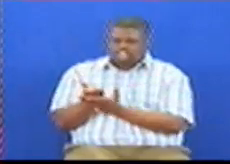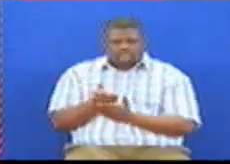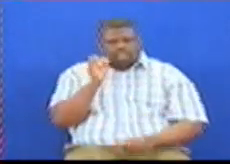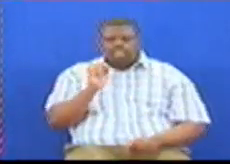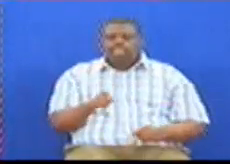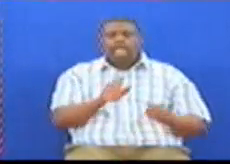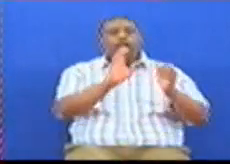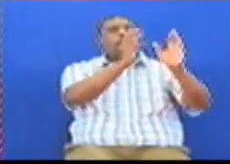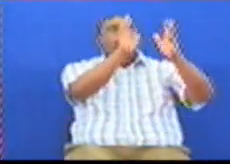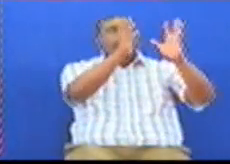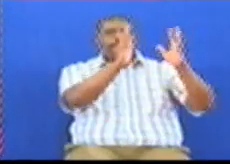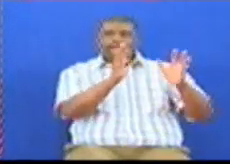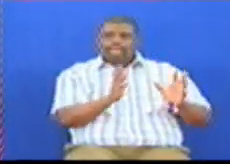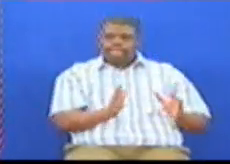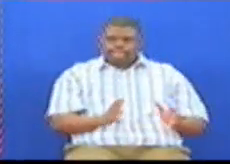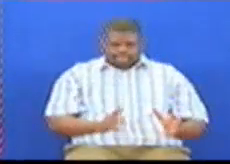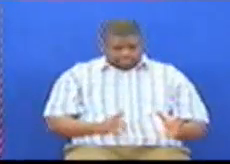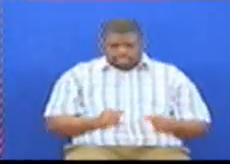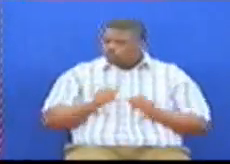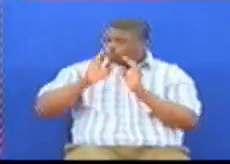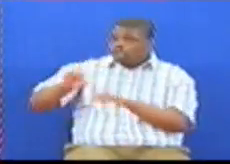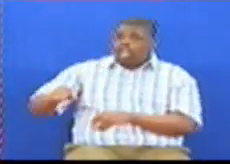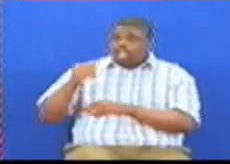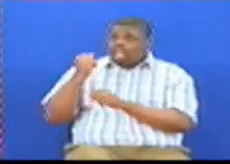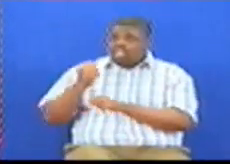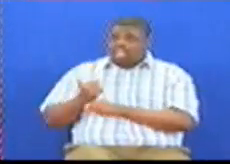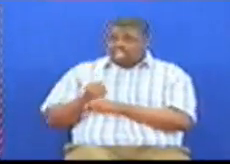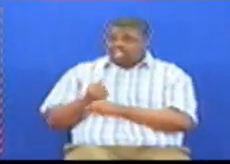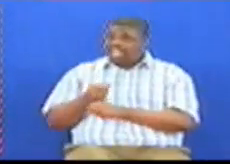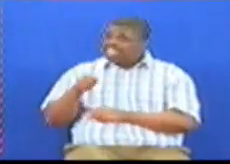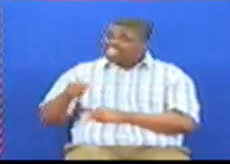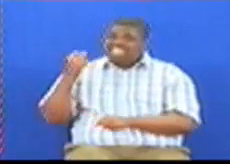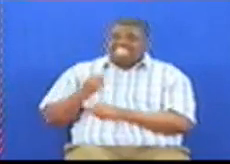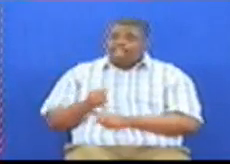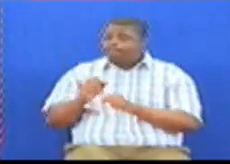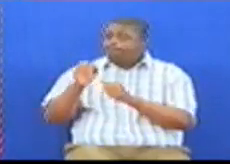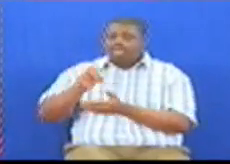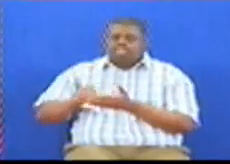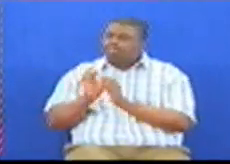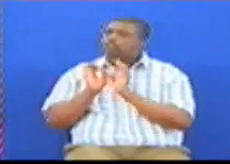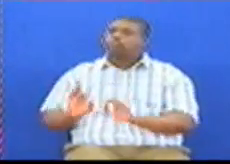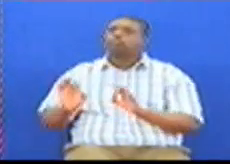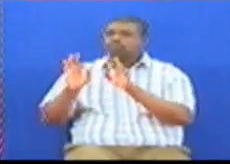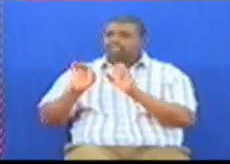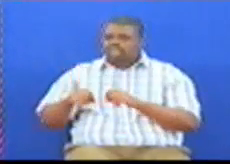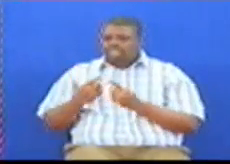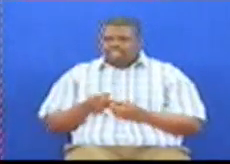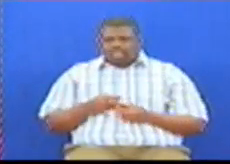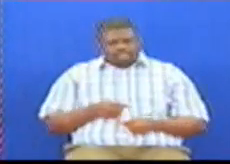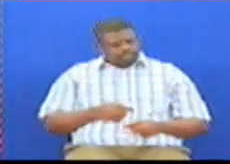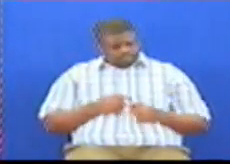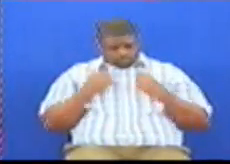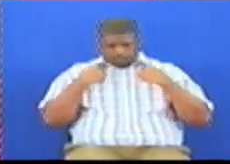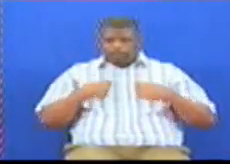iko ngari ngari. Ni kati ya manispaa nzuri hata kama utaki. Lakini cha kushangaza tumekuwa na mea moja wa